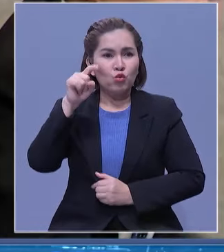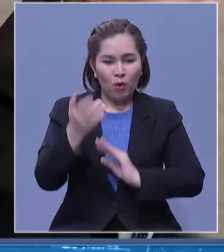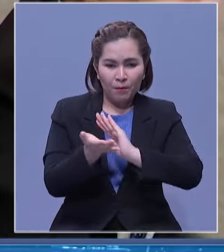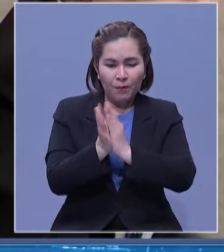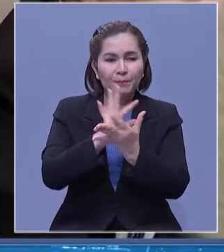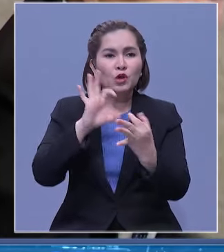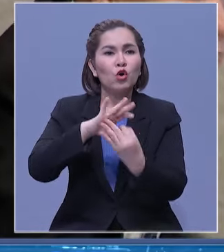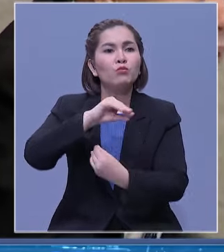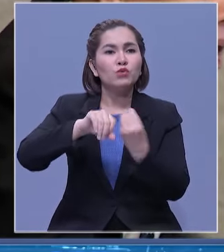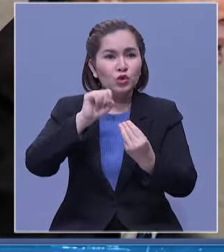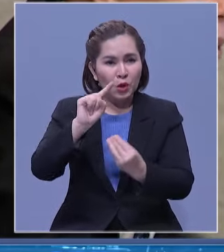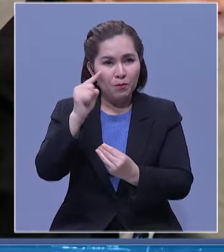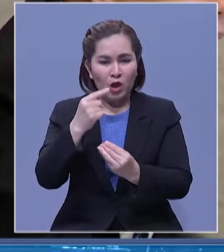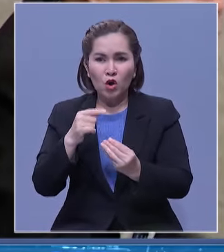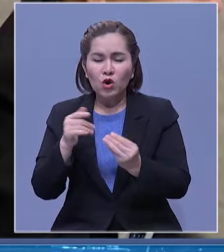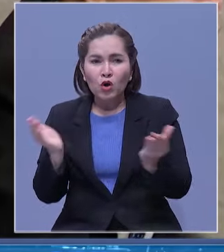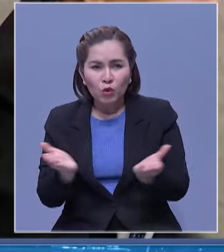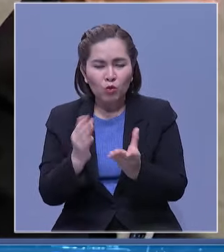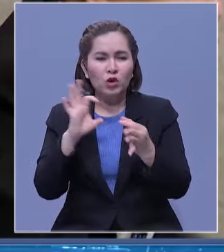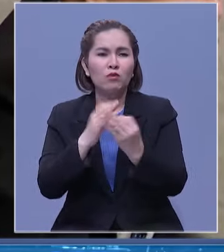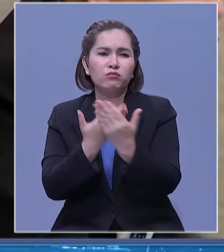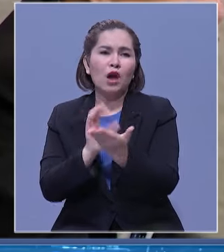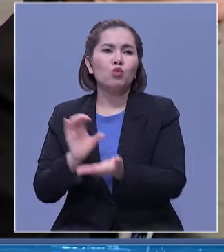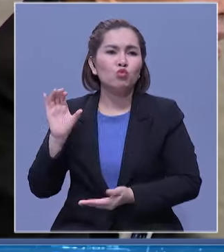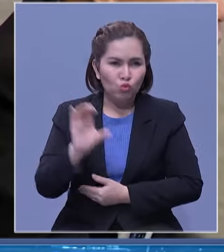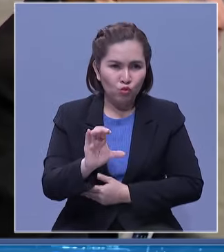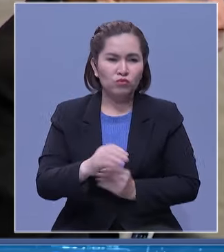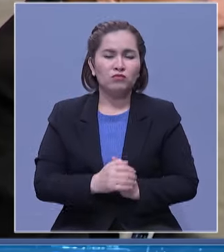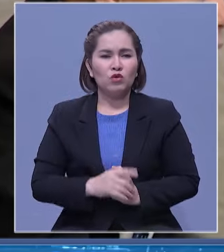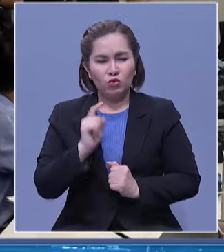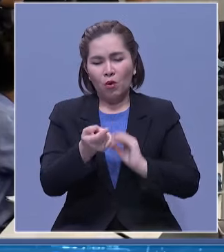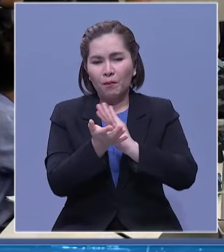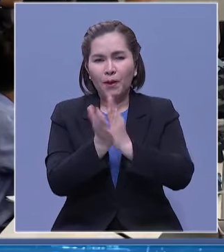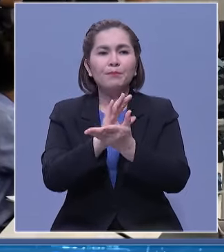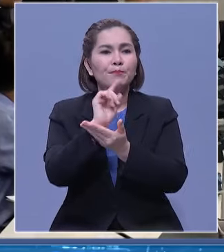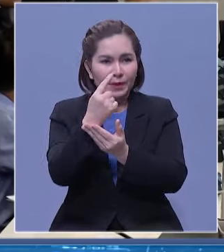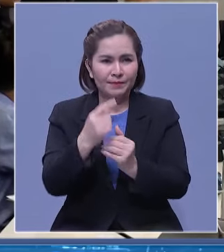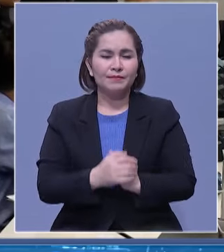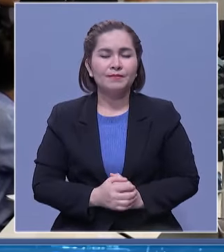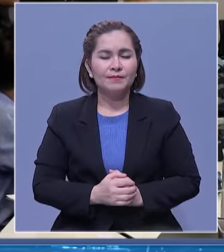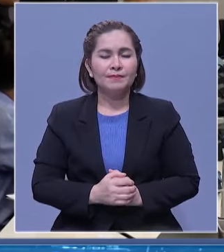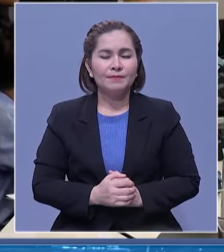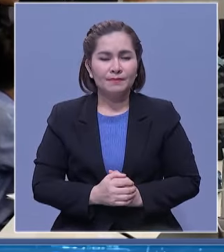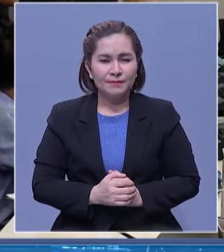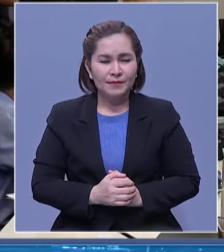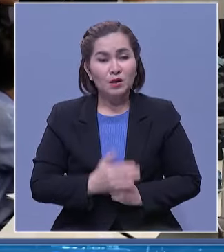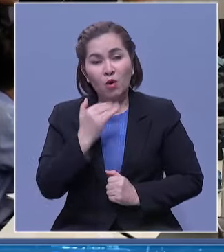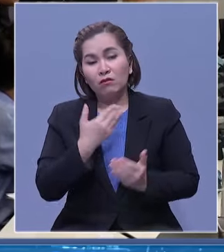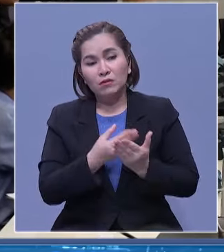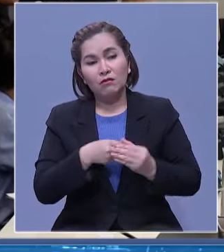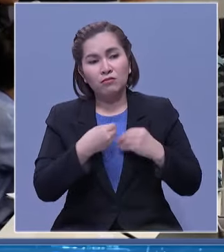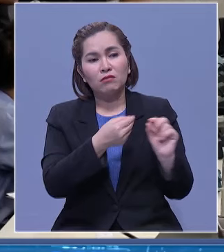โครงสร้างเศรษฐกิจกระตุ้นการลงทุนแต่เอกชนเขามองว่าเนี่ยแหละต้องปรับโครงสร้างดีกว่ามาแจกเงิน